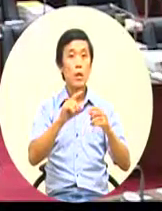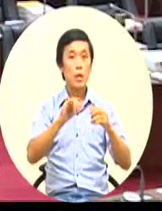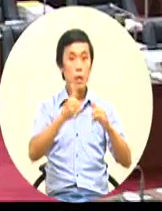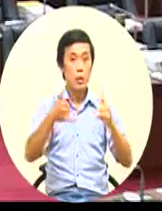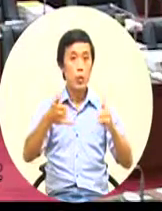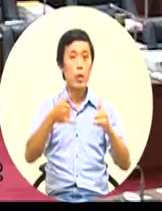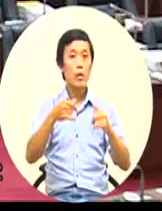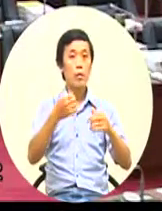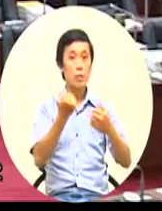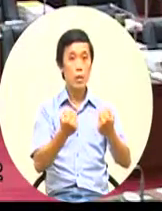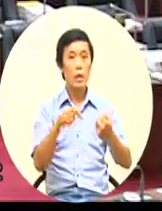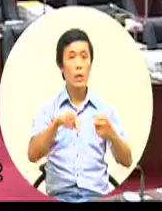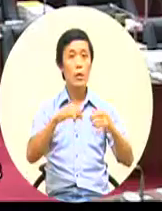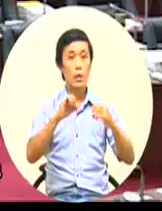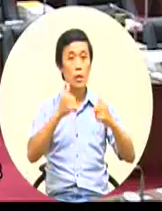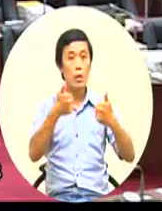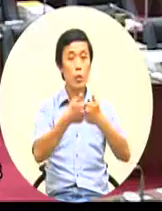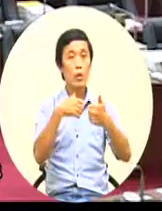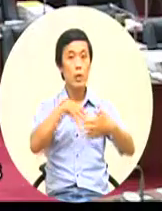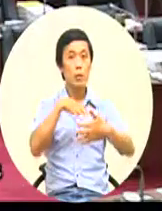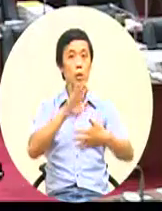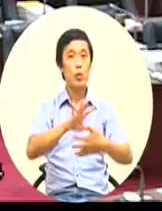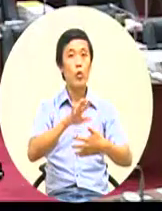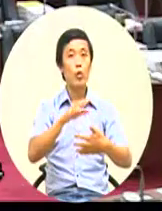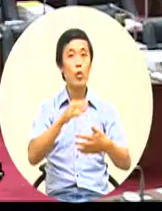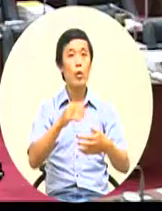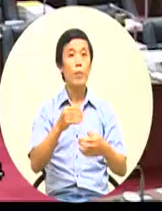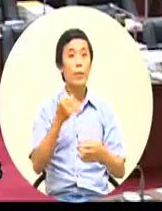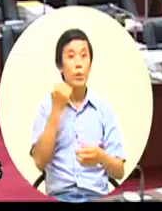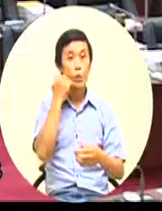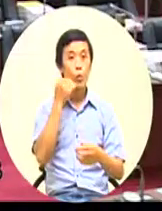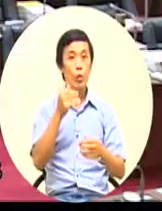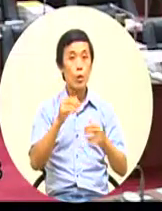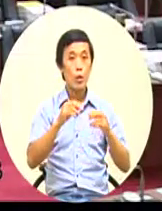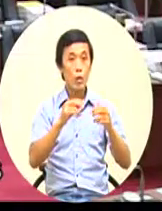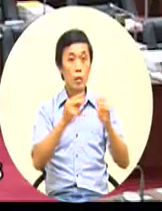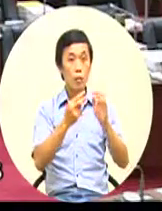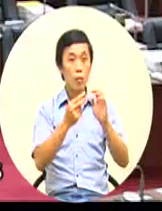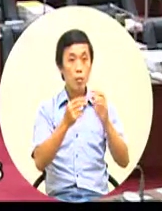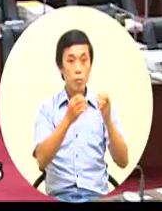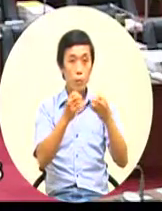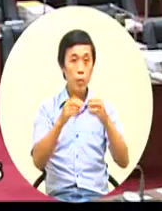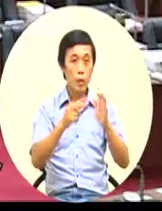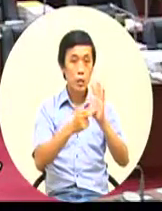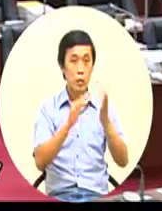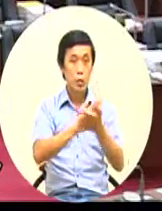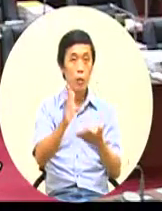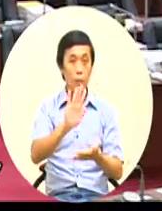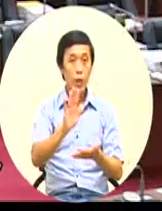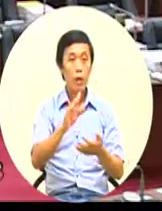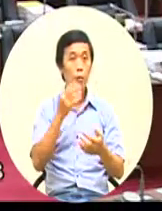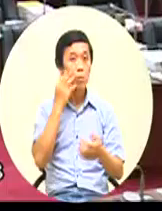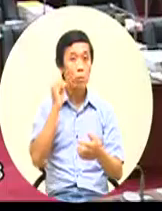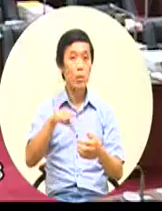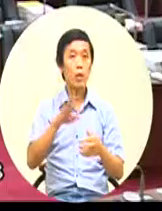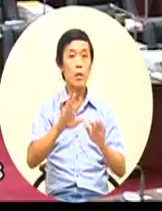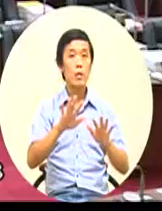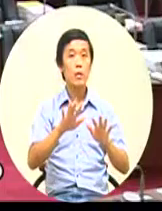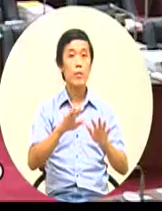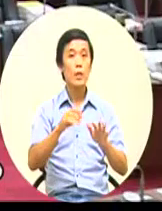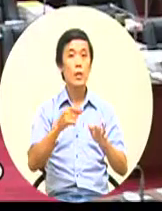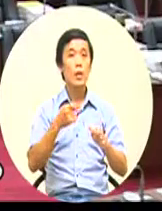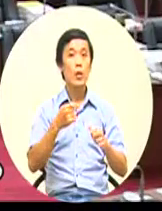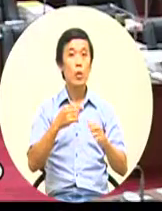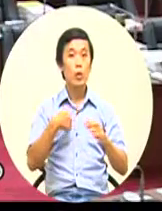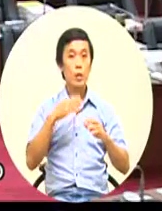当副主委的，都在里面，所以要处理，不然形象不太好。现在的高雄市国民党部在三民区啊，在民